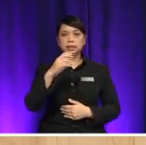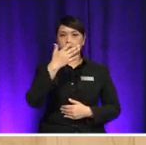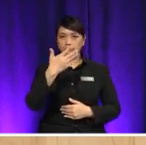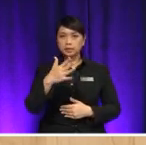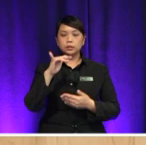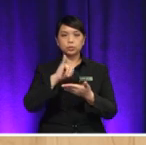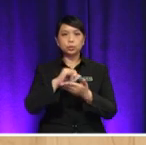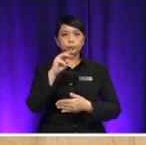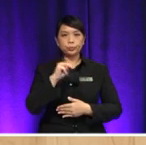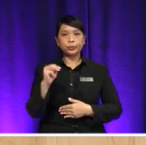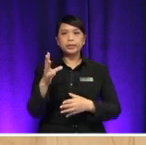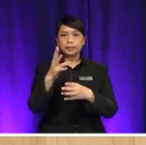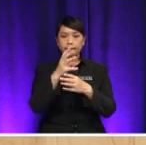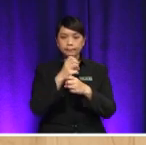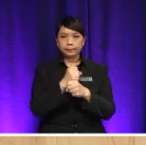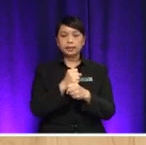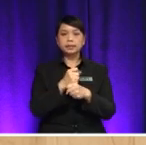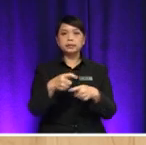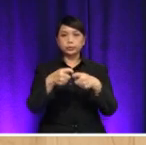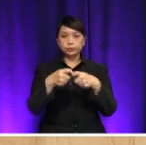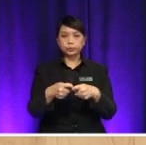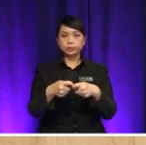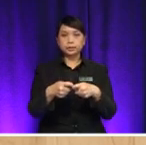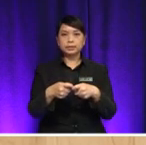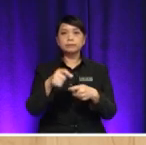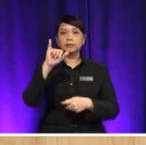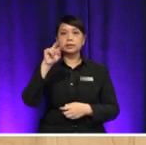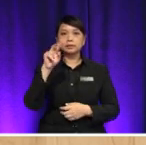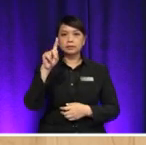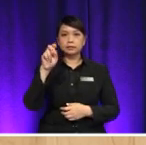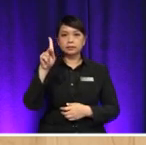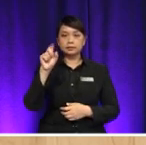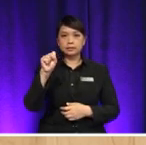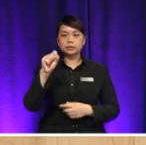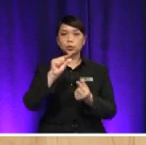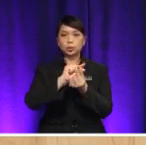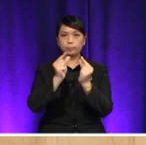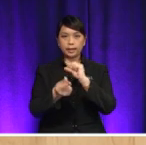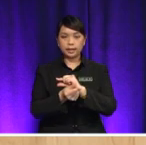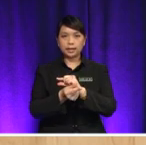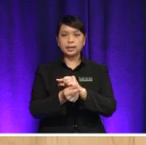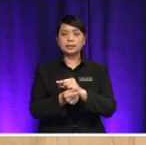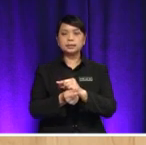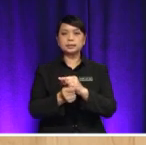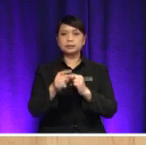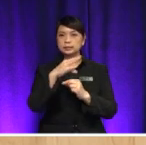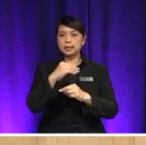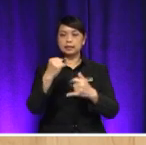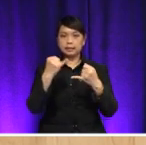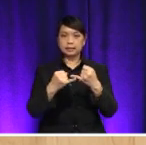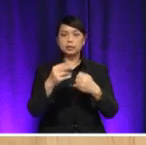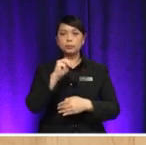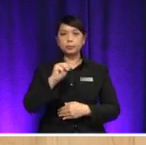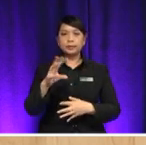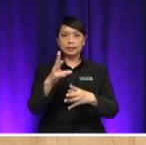menentukan dan menetapsir indeks gobahan dan yang ketiga murid dapat menyelesaikan masalah